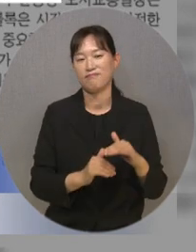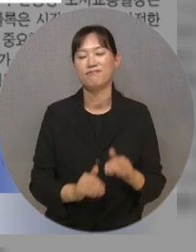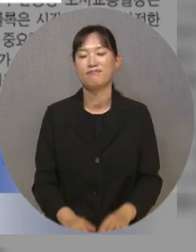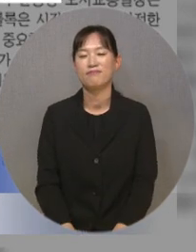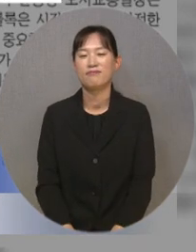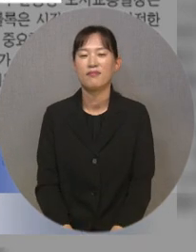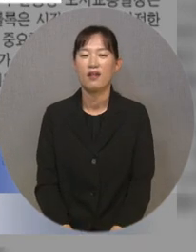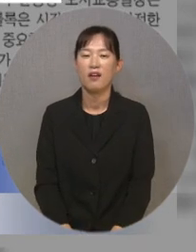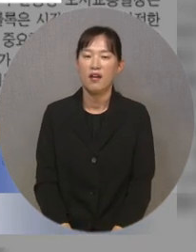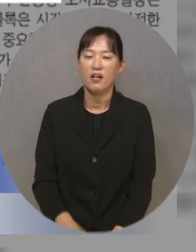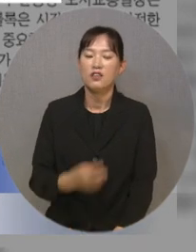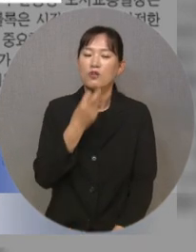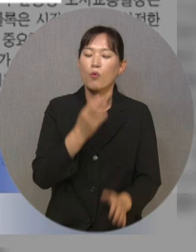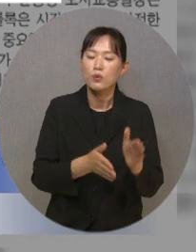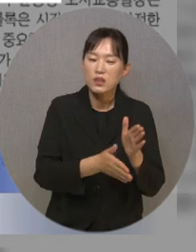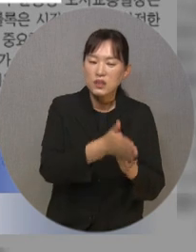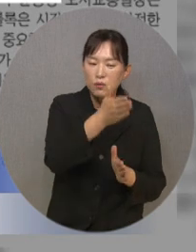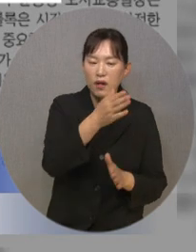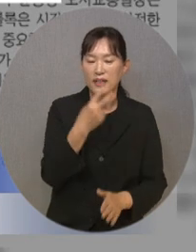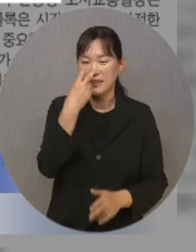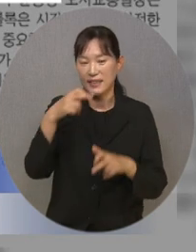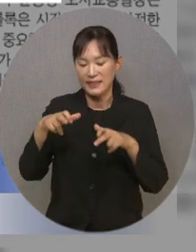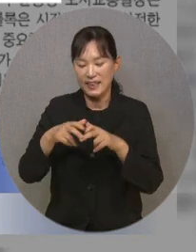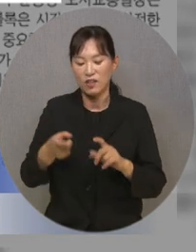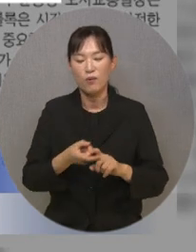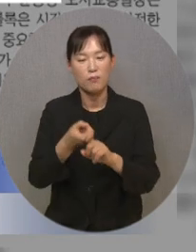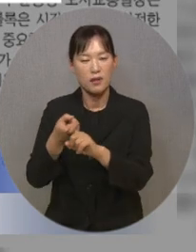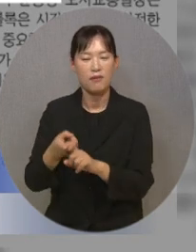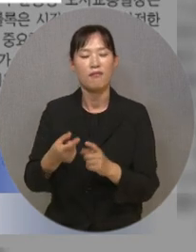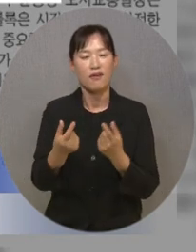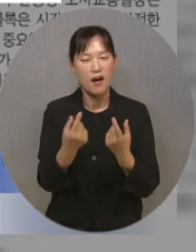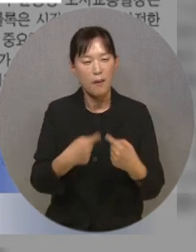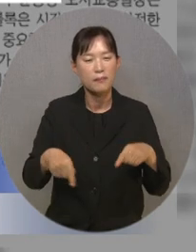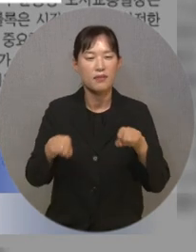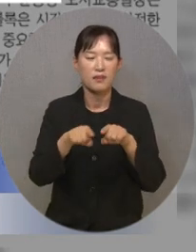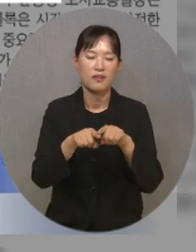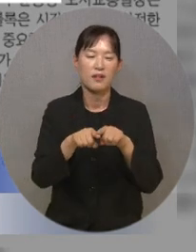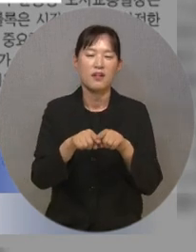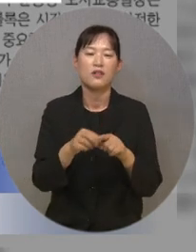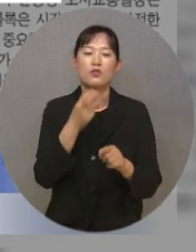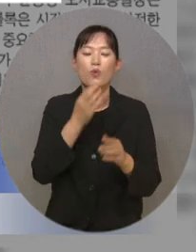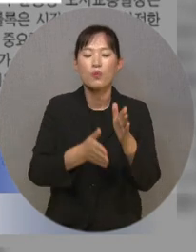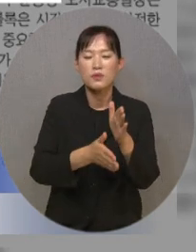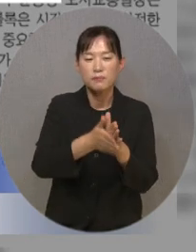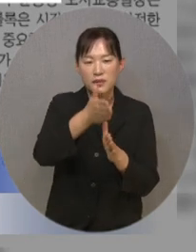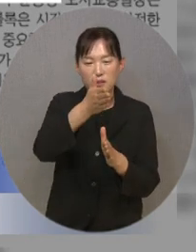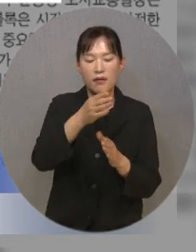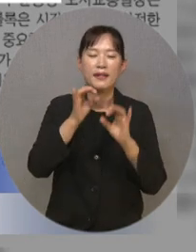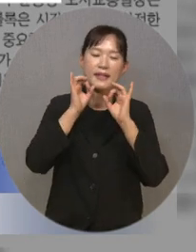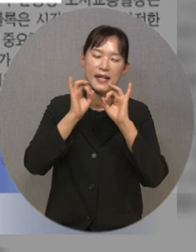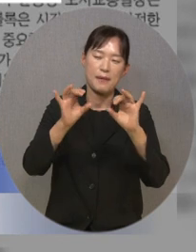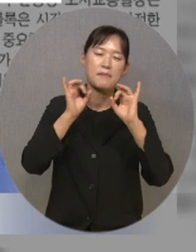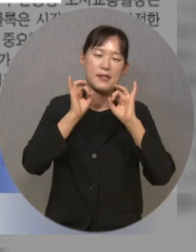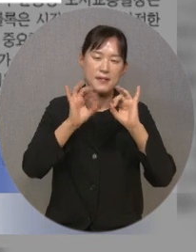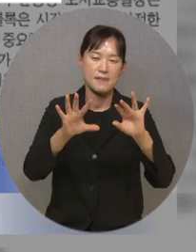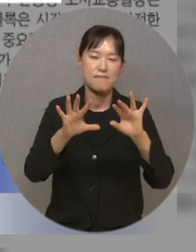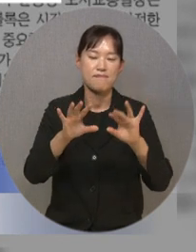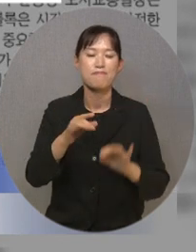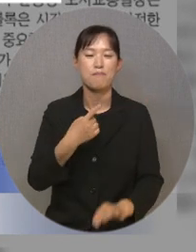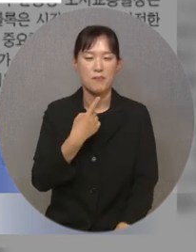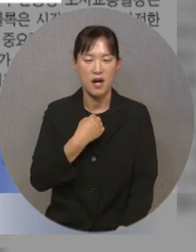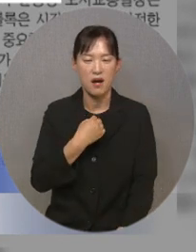있는데요 이에 서울시와 서울시 시각장애연합회가 공동으로 서울 도심에서 캠페인을 벌였다는 내용과